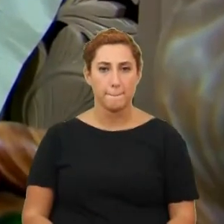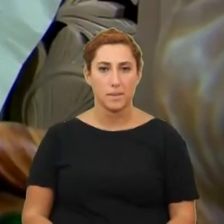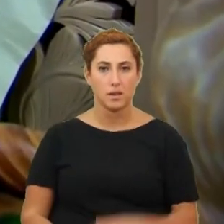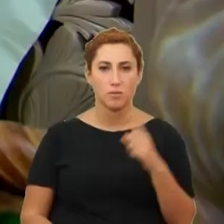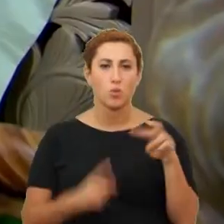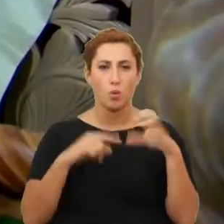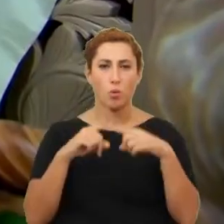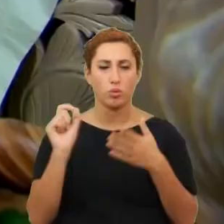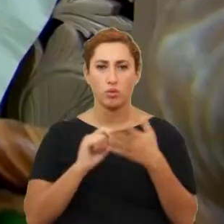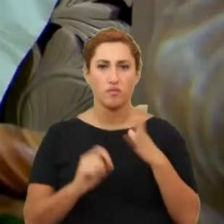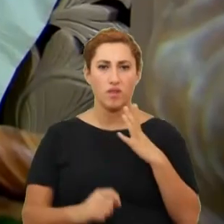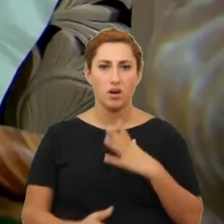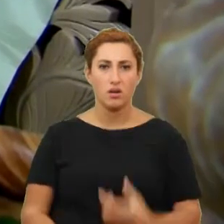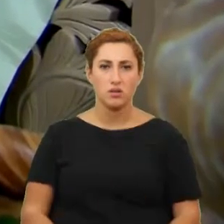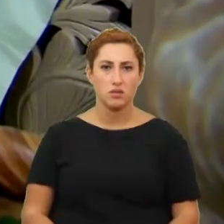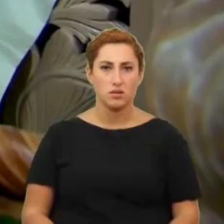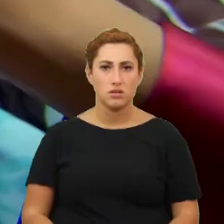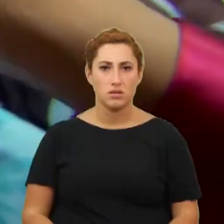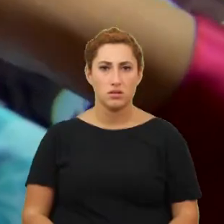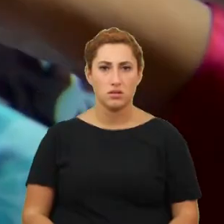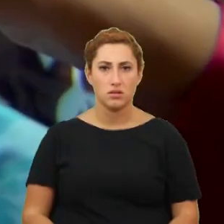Bir not var.